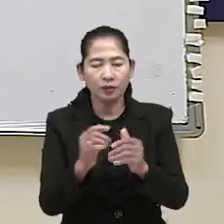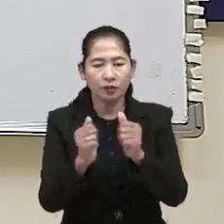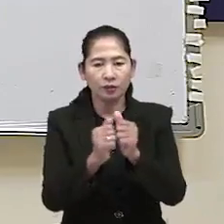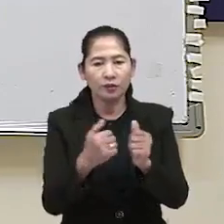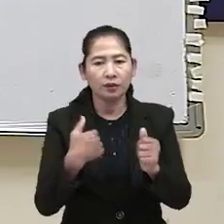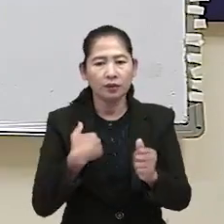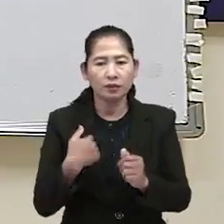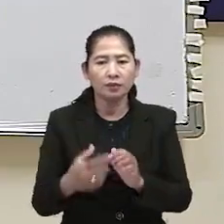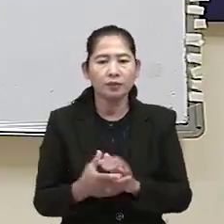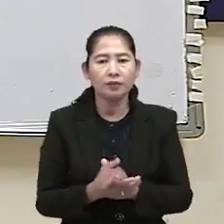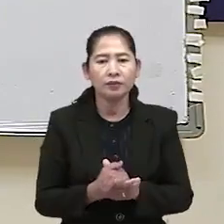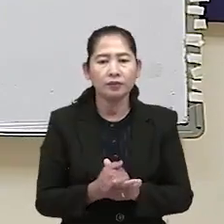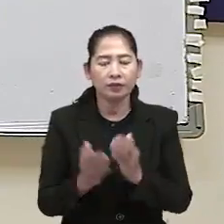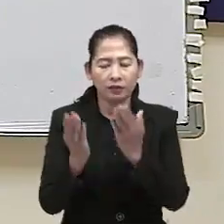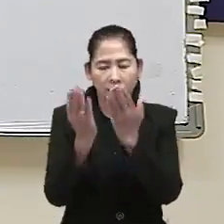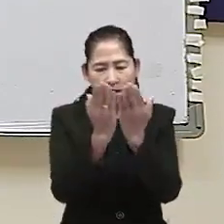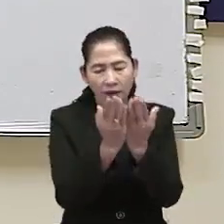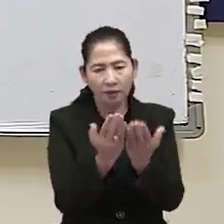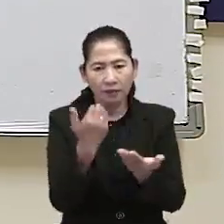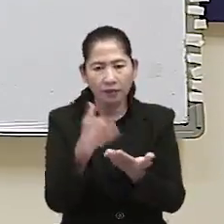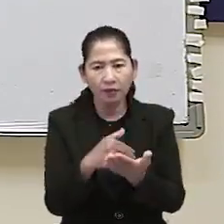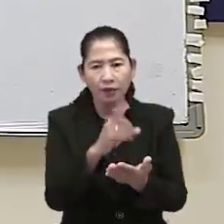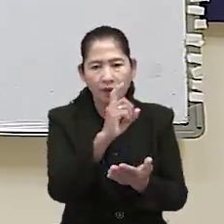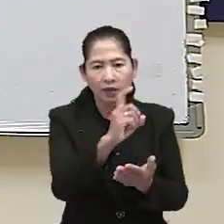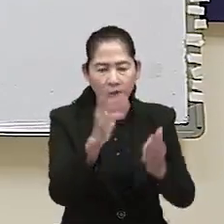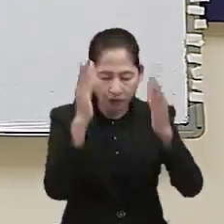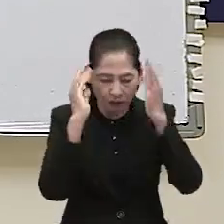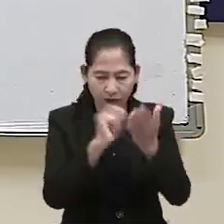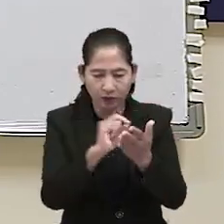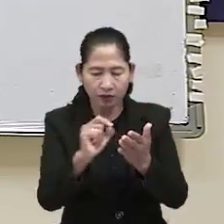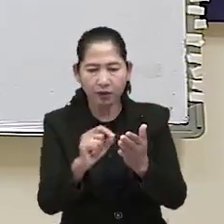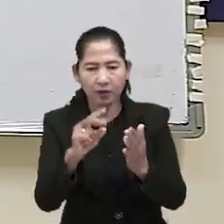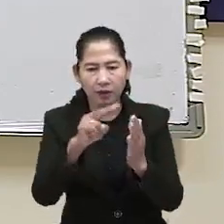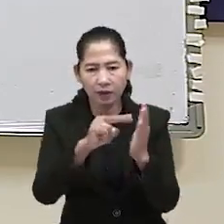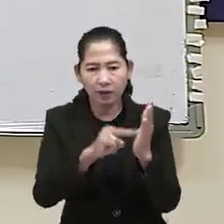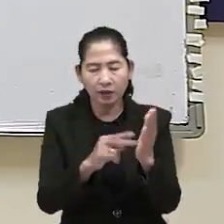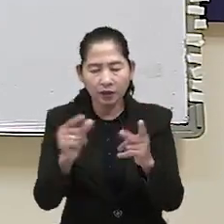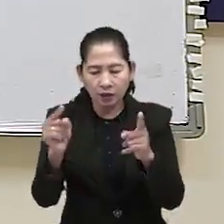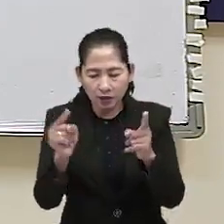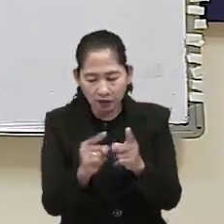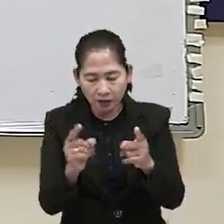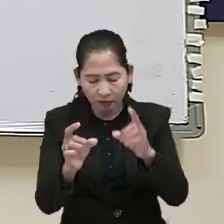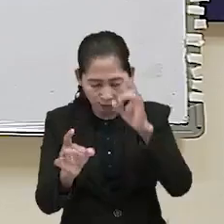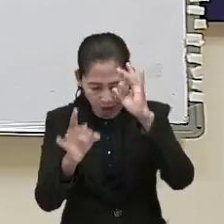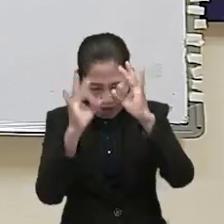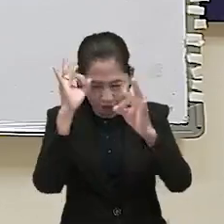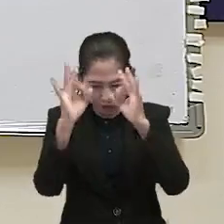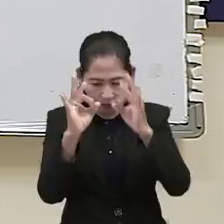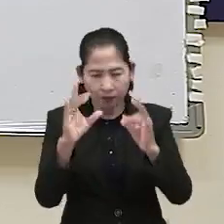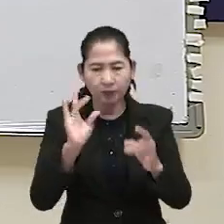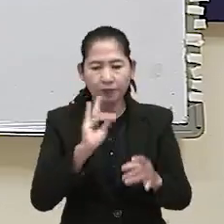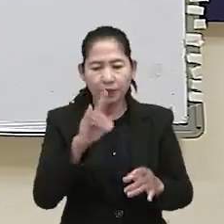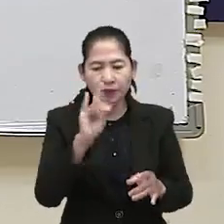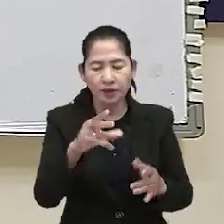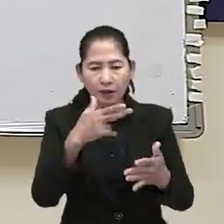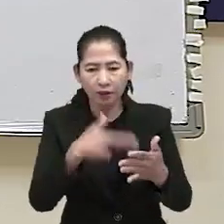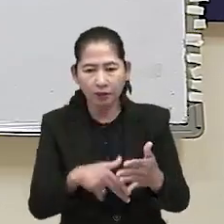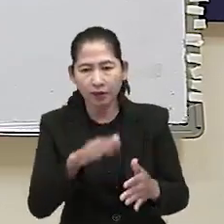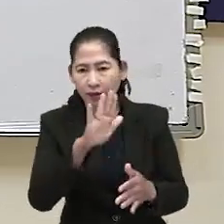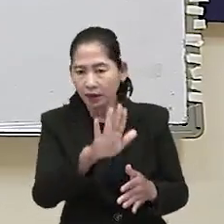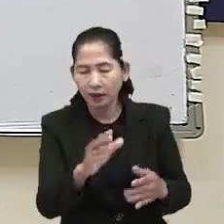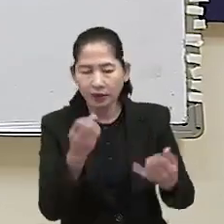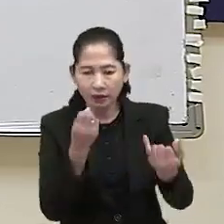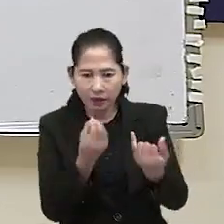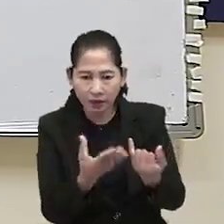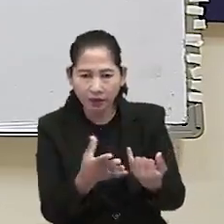នសូមអានភាសាទៀតកចសសេអត្ថបទខ្លីមួយពណ៌នាអំពីសត្វអវ័យមួយដែលអ្នកបានចិ